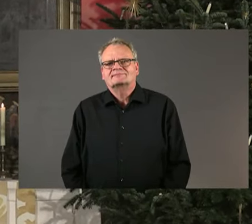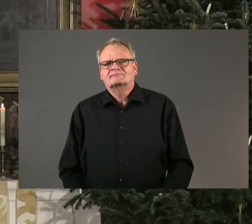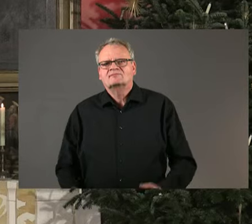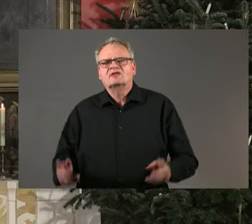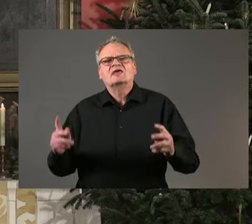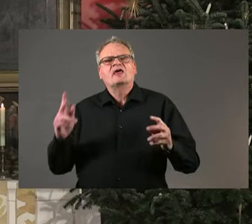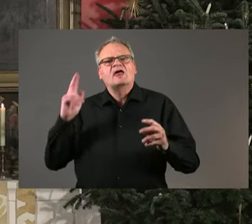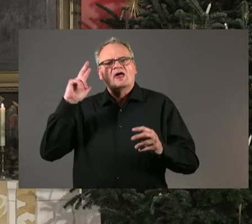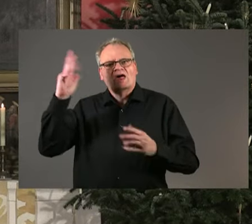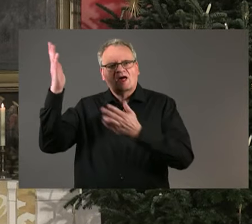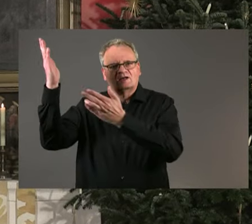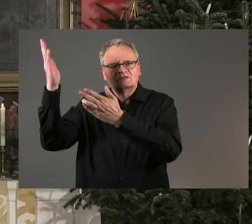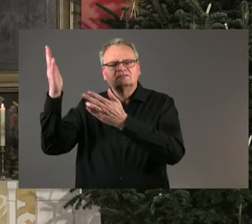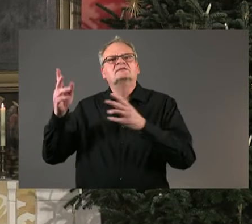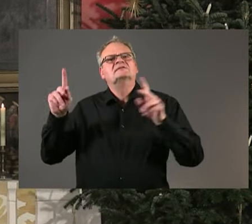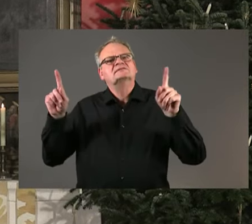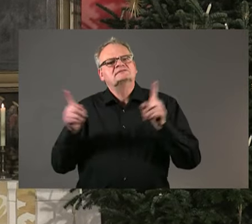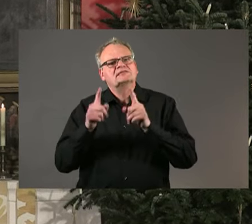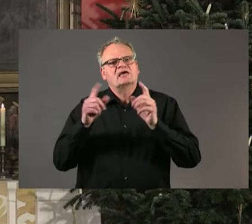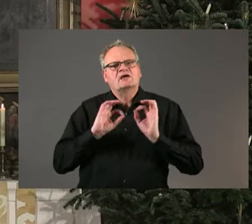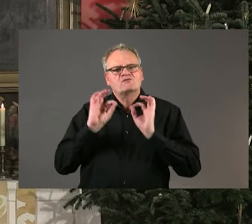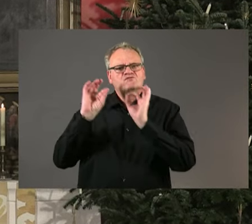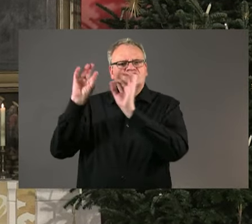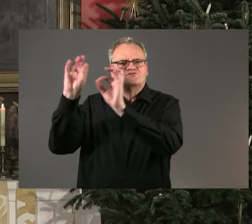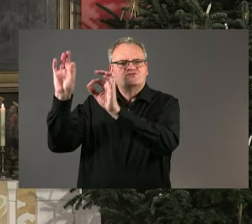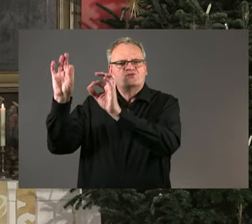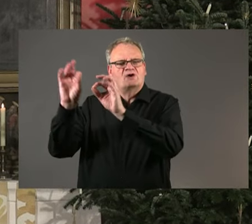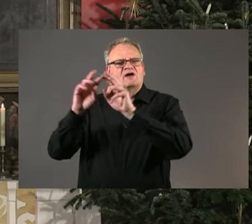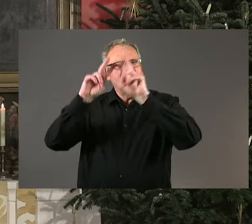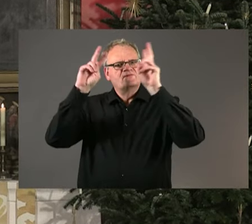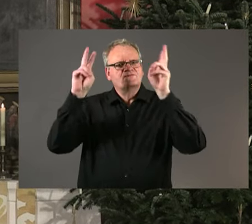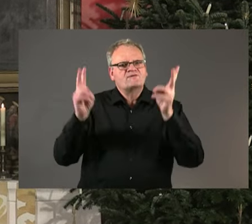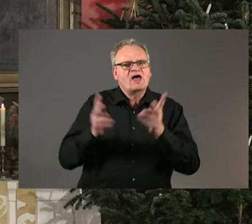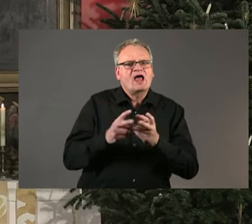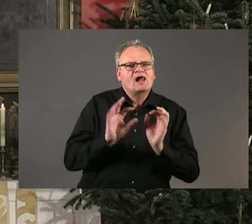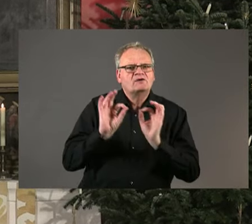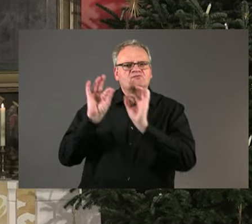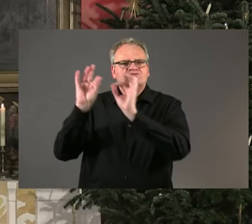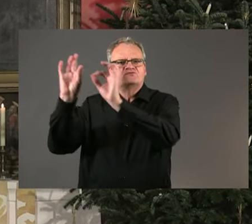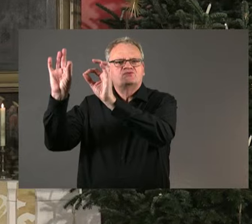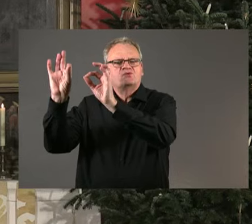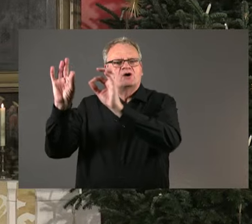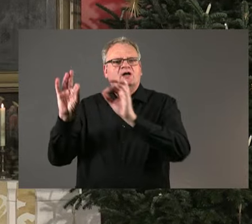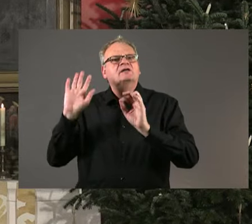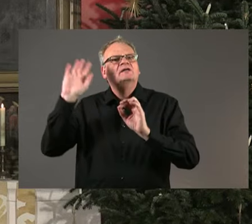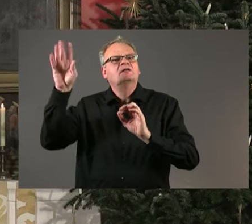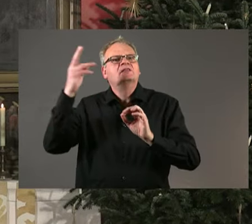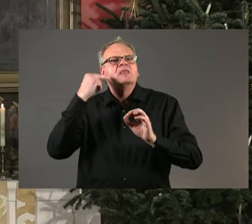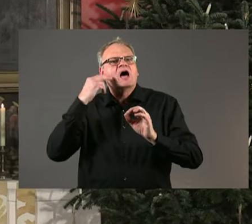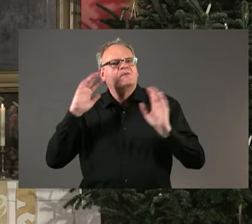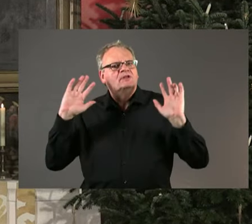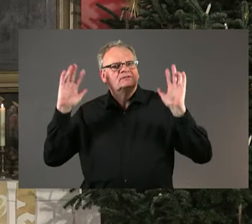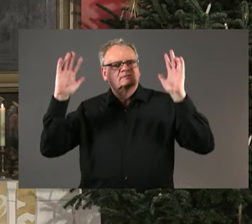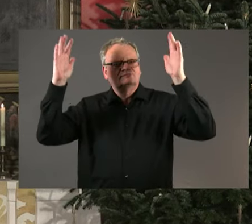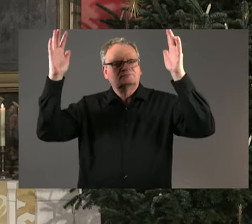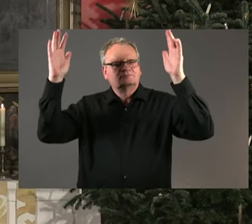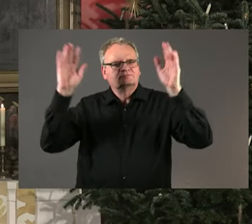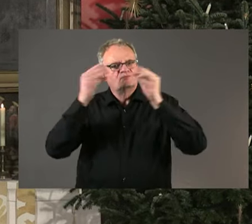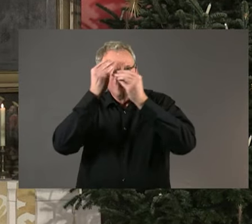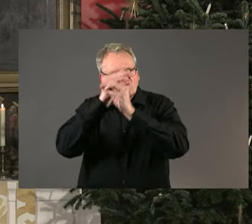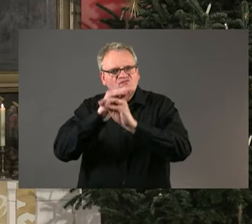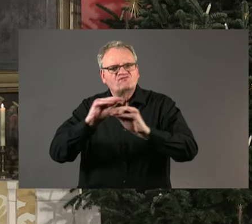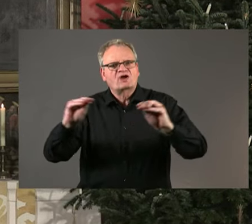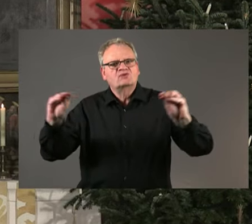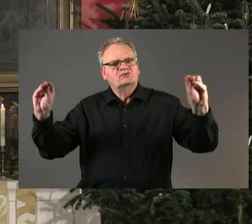erstaunlich? Singt dem Herrn ein neues Lied. Singt dem Herrn alle Welt. Singt dem Herrn und lobet seinen Namen. Verkündet von Tag zu